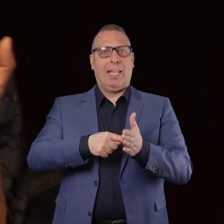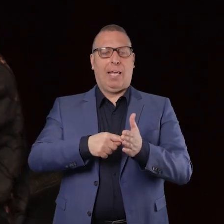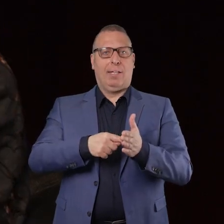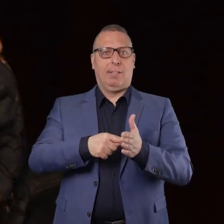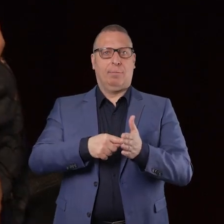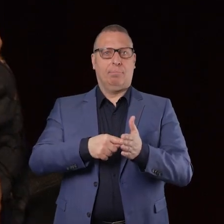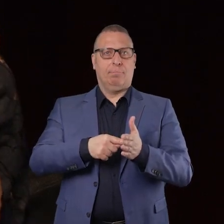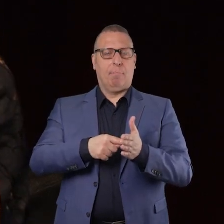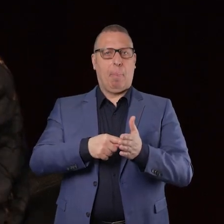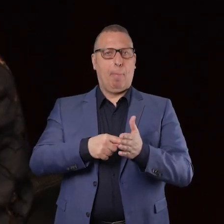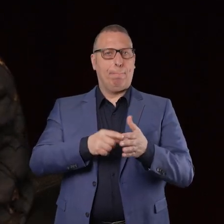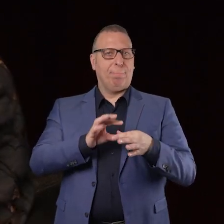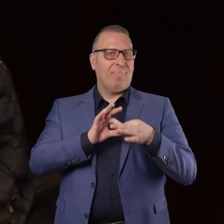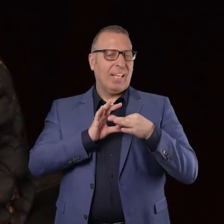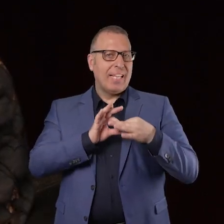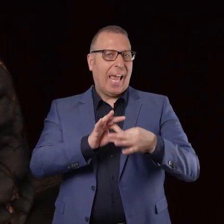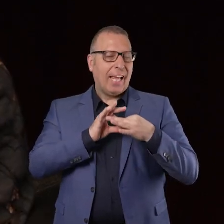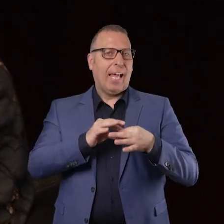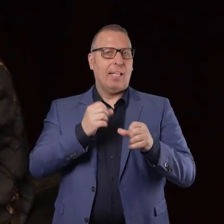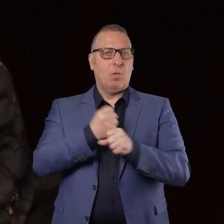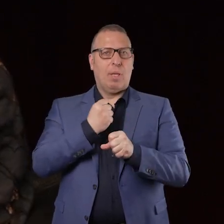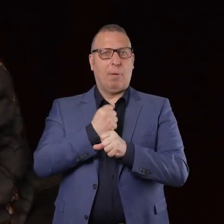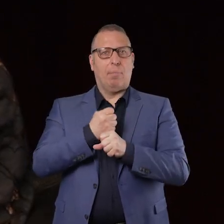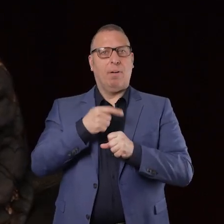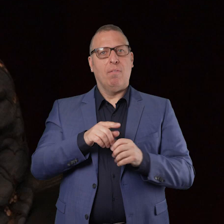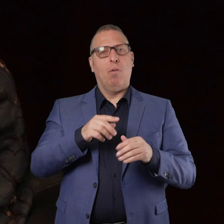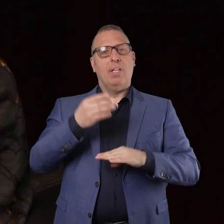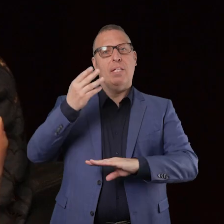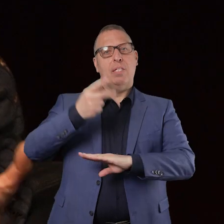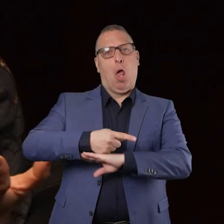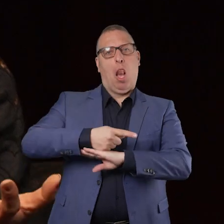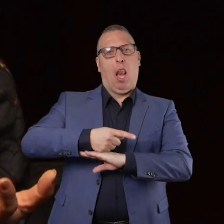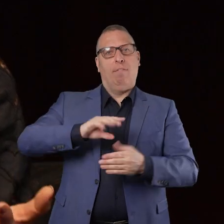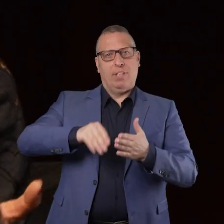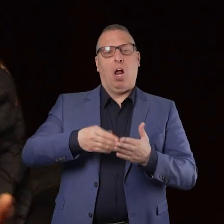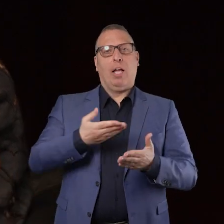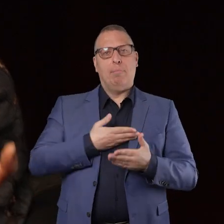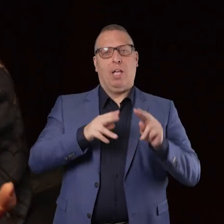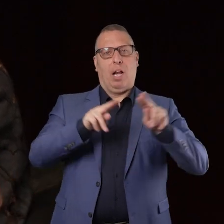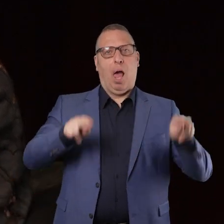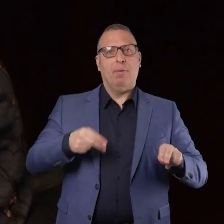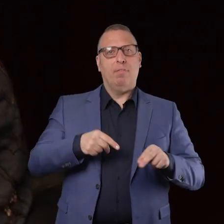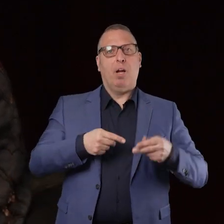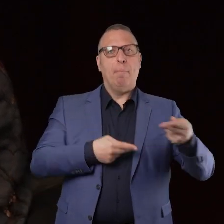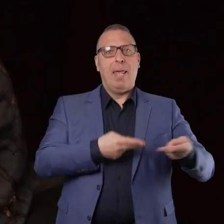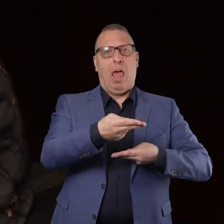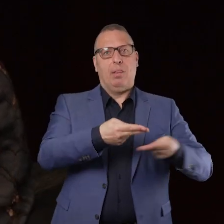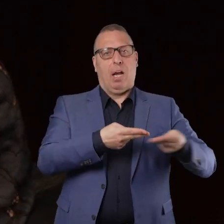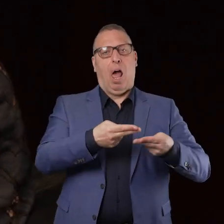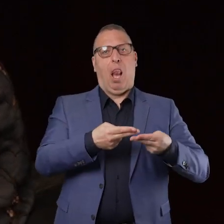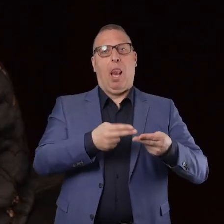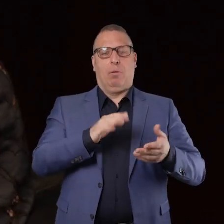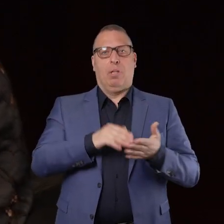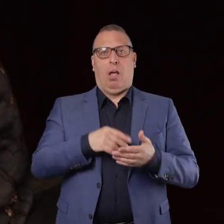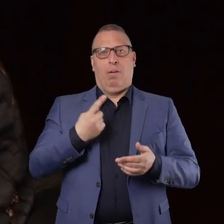den sehr engen Zusammenarbeitskooperationen, wo der Zollvertrag den Rahmen gibt, im Bilateralen zwischen der Schweiz